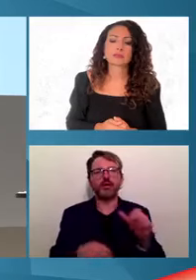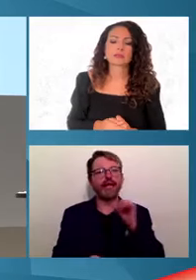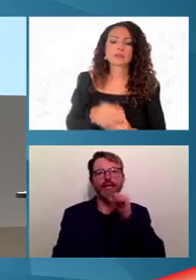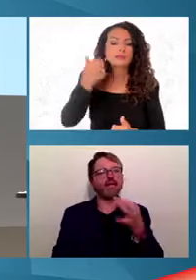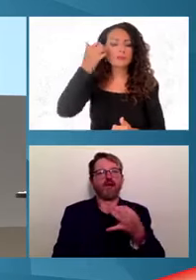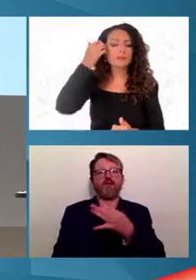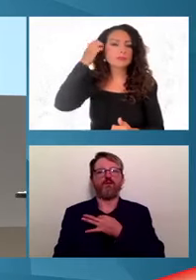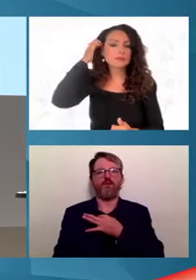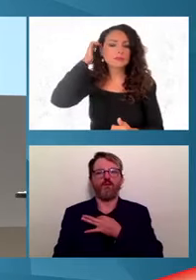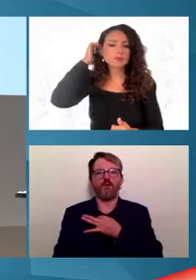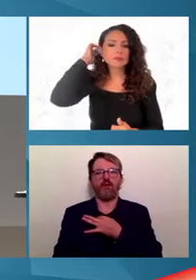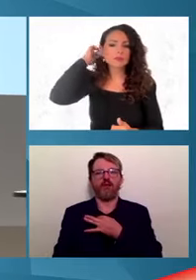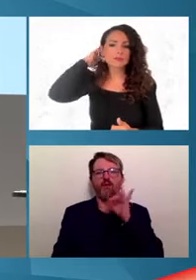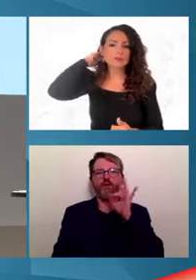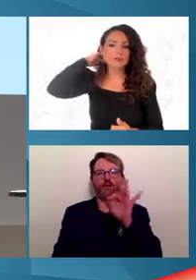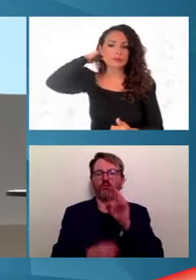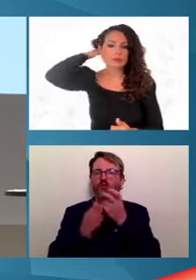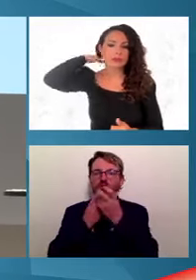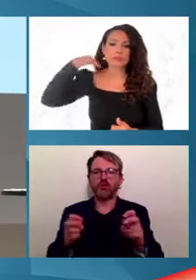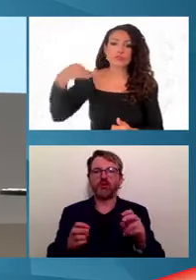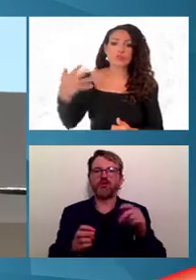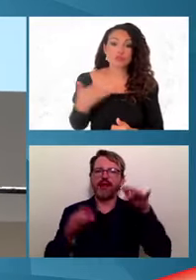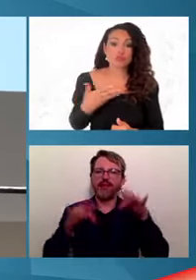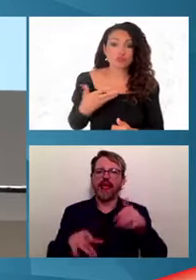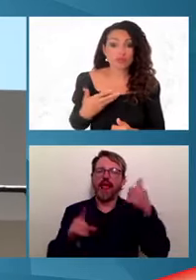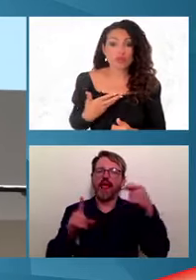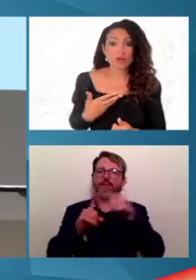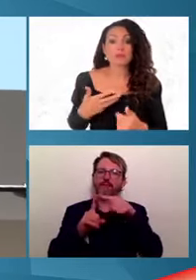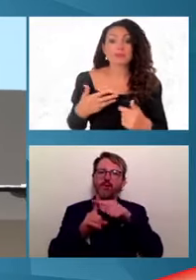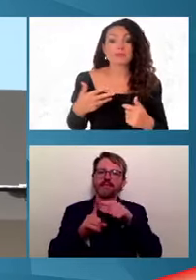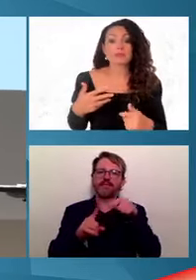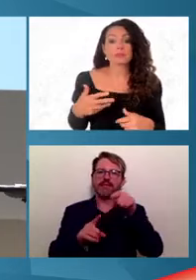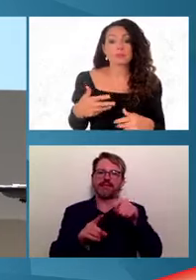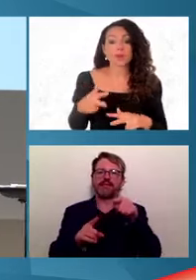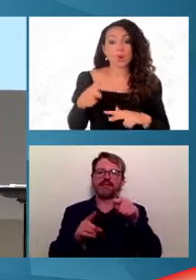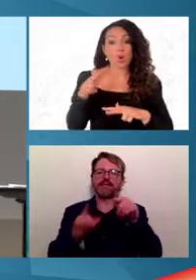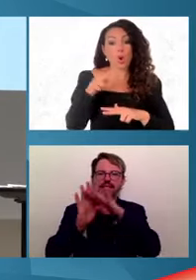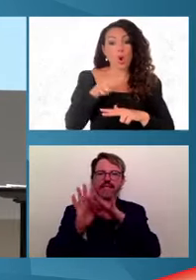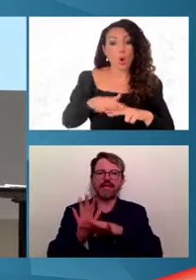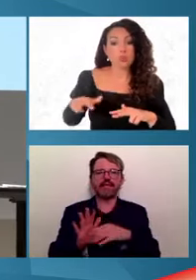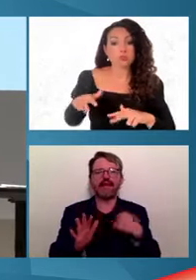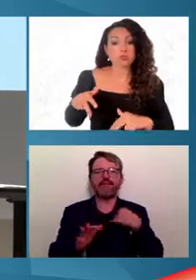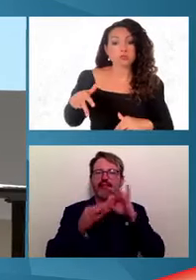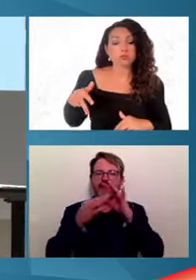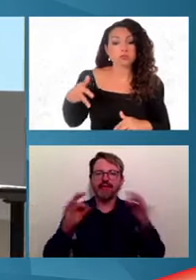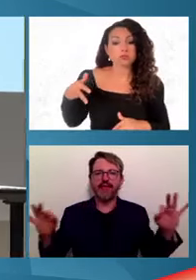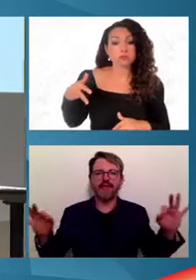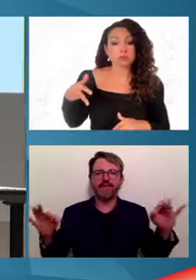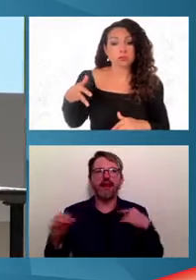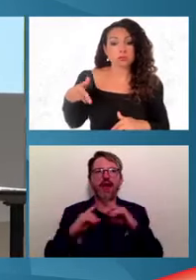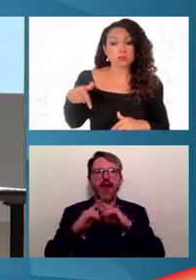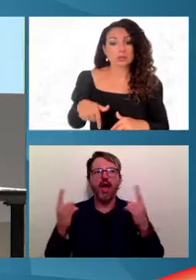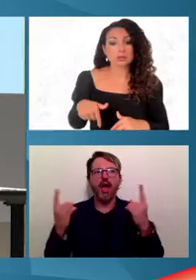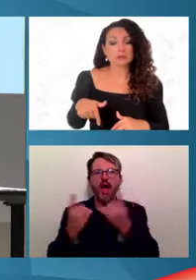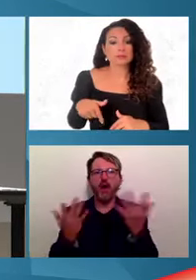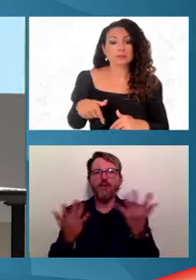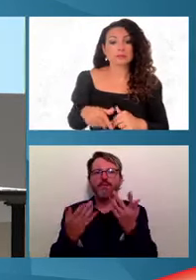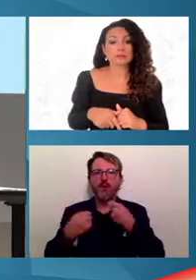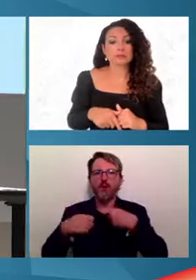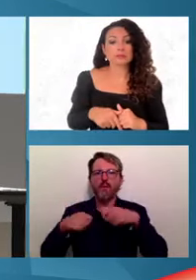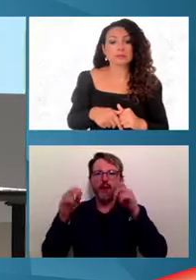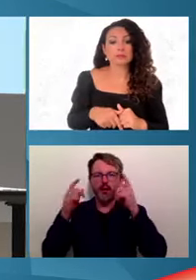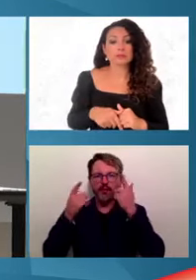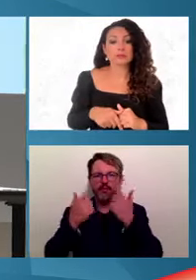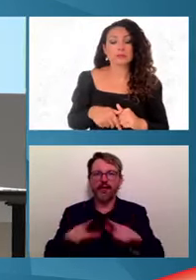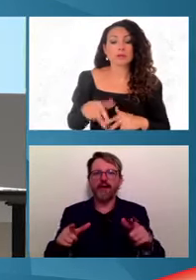eines Positives, dieses Gesetz, dass man sagt, wir definieren den Raum, wo gebaut wird und wir